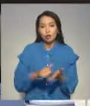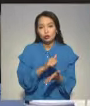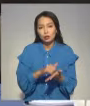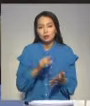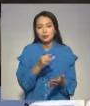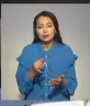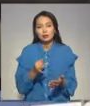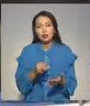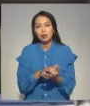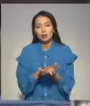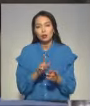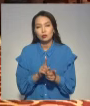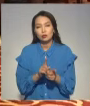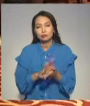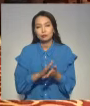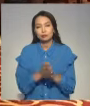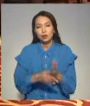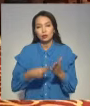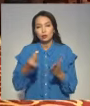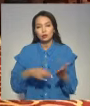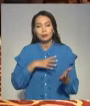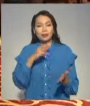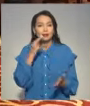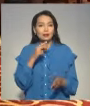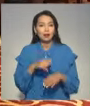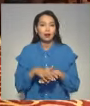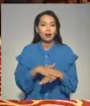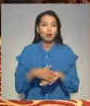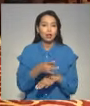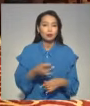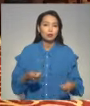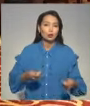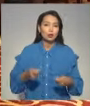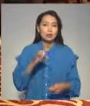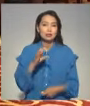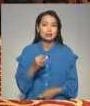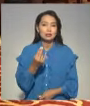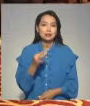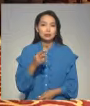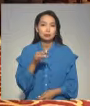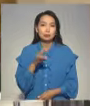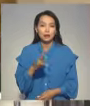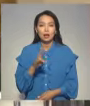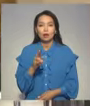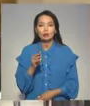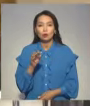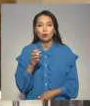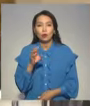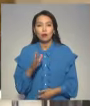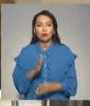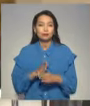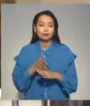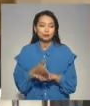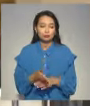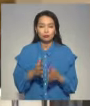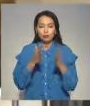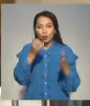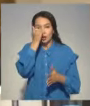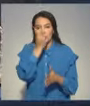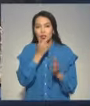бірлескен мәлімдемеге қол қойды. Қытай Халық Республикасының төрағасы Си Цзиньпин Қасым Жомарт Тоқаевқа қонақжайлық ілтипат білдіріп, 70